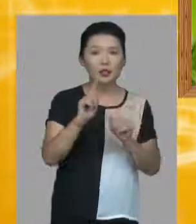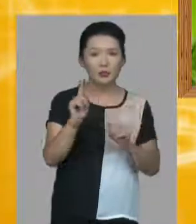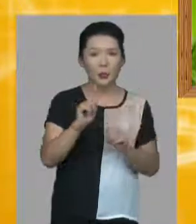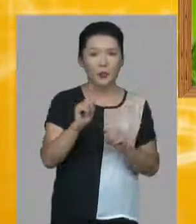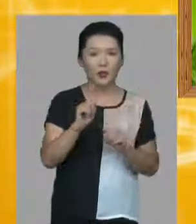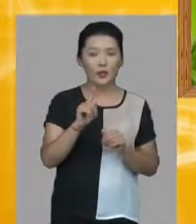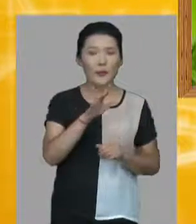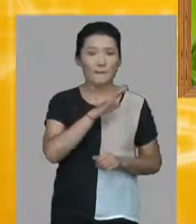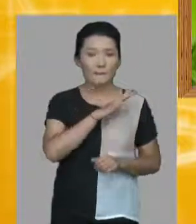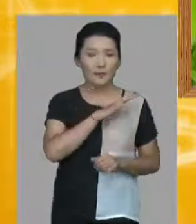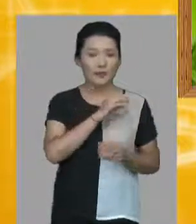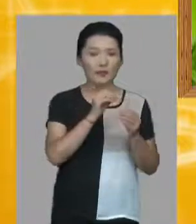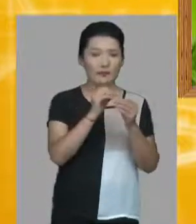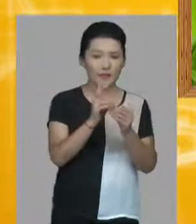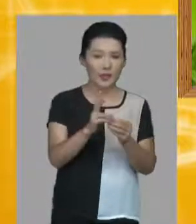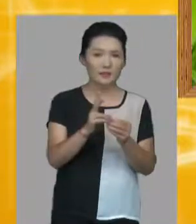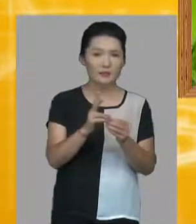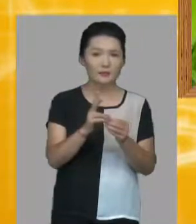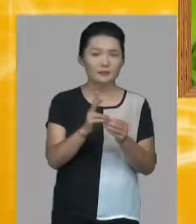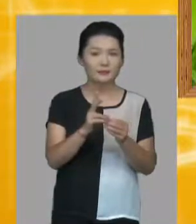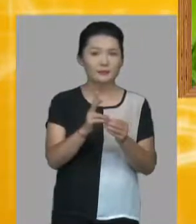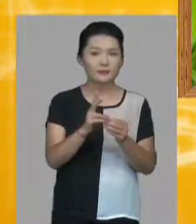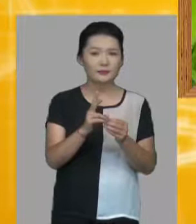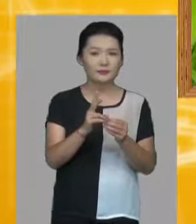чтобы было 12?